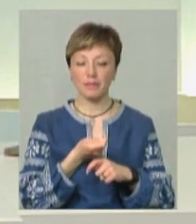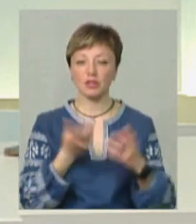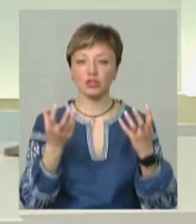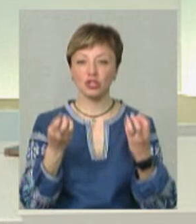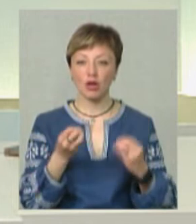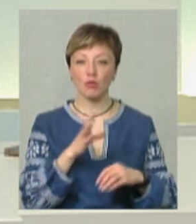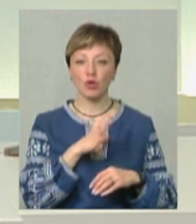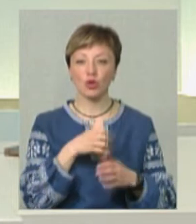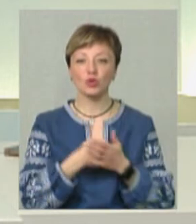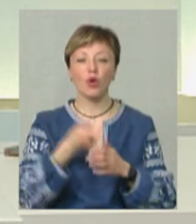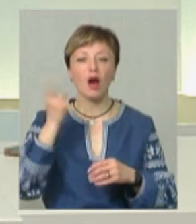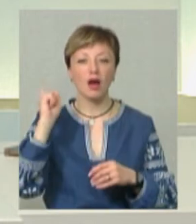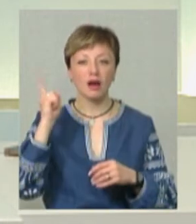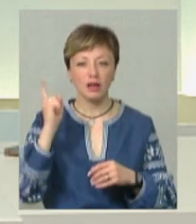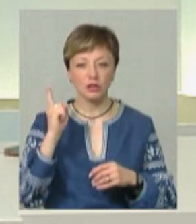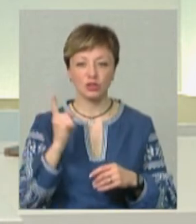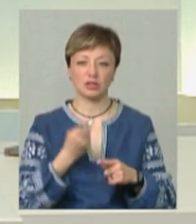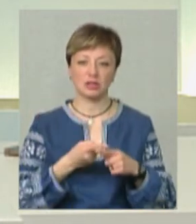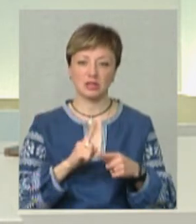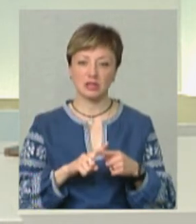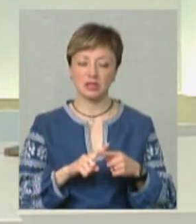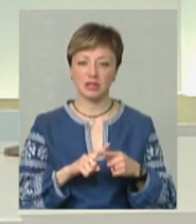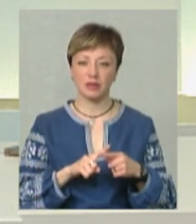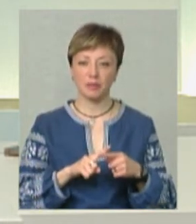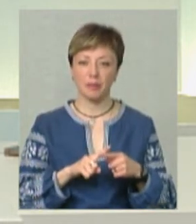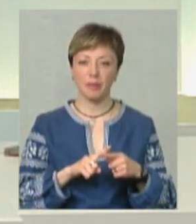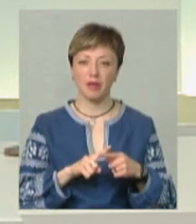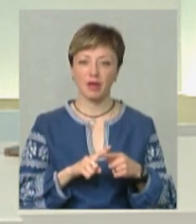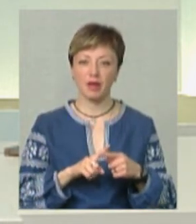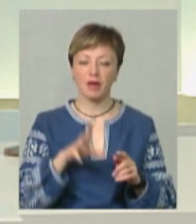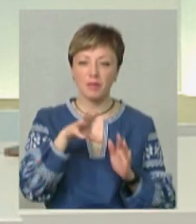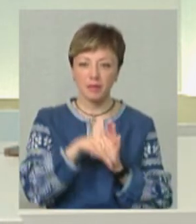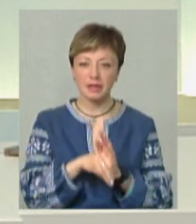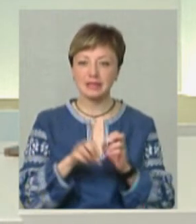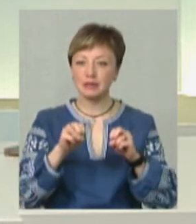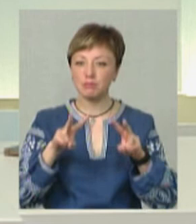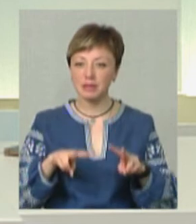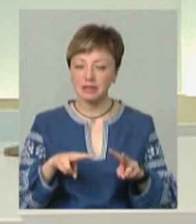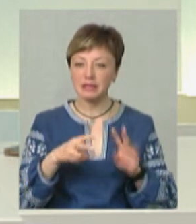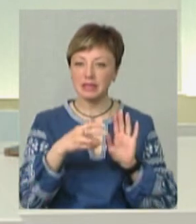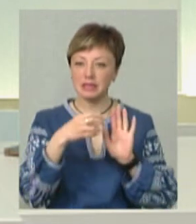ще були доархаїчні, це ті, які містили солярні знаки,